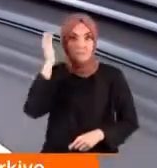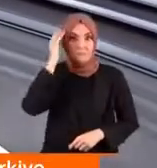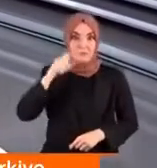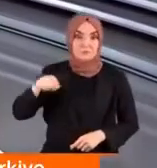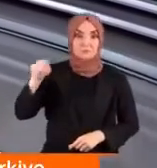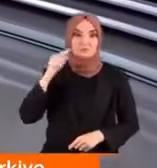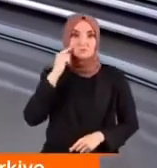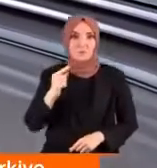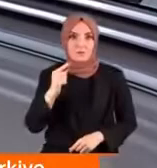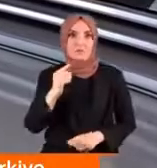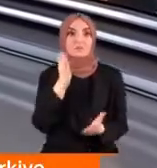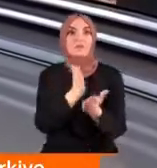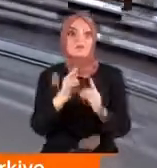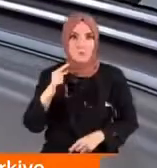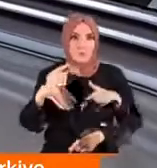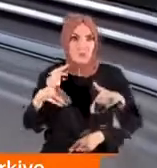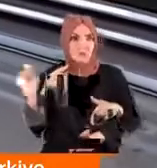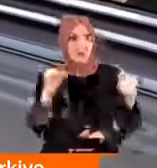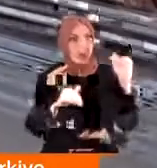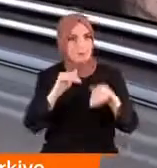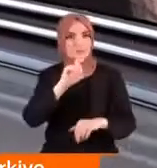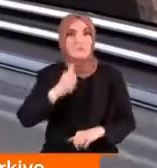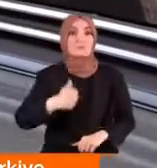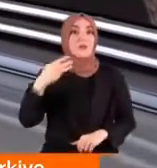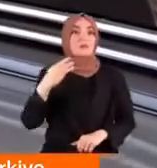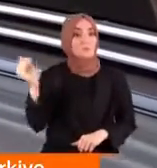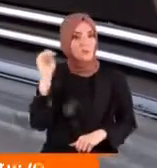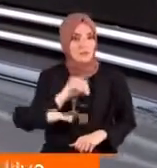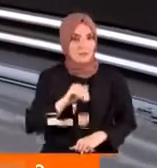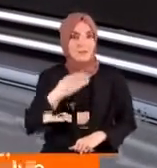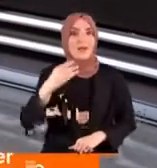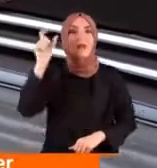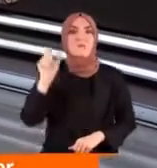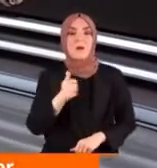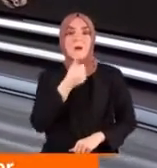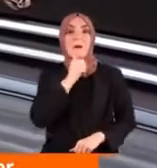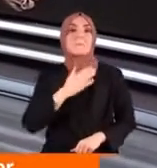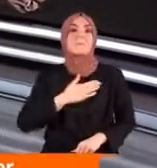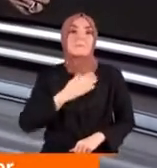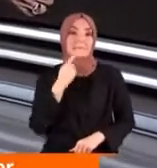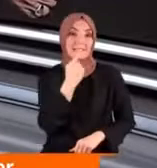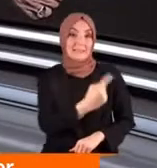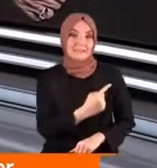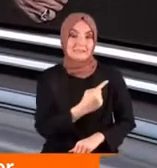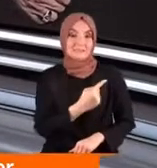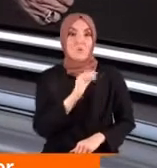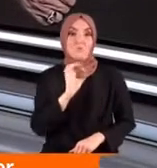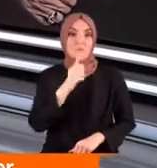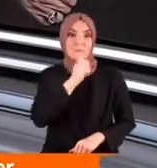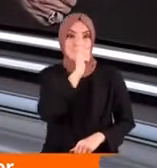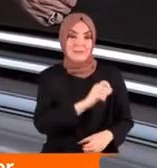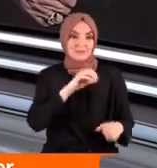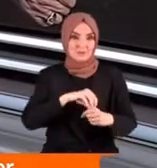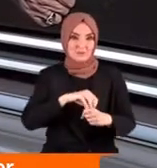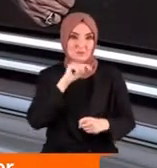Cumhurbaşkanı Recep Tayyip Erdoğan da oradaydı. Erdoğan, "Abim" diye hitap ettiği Asiltürk için "bu millete çok emekleri geçti,